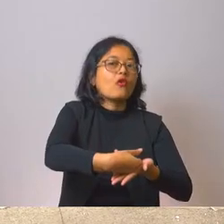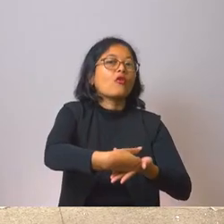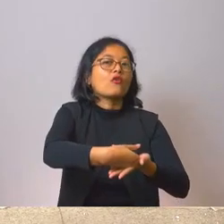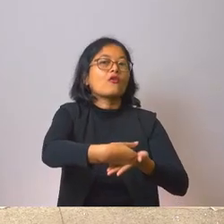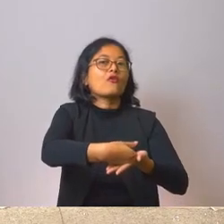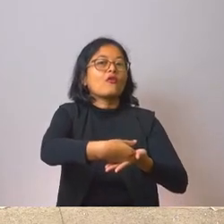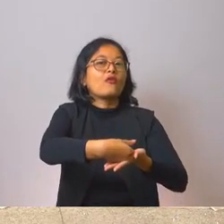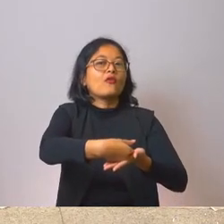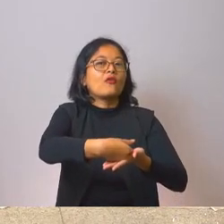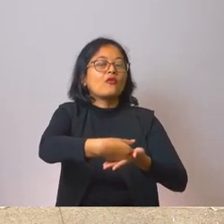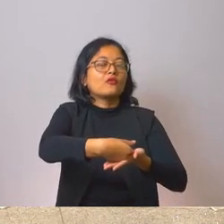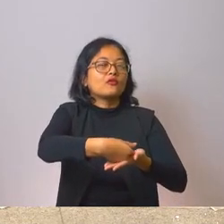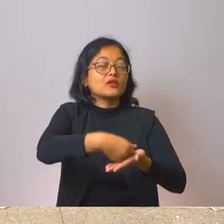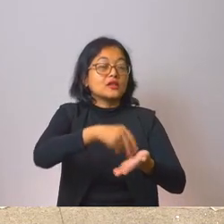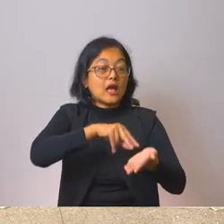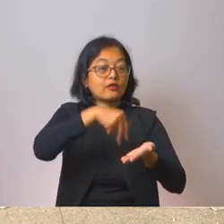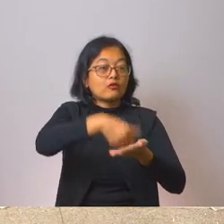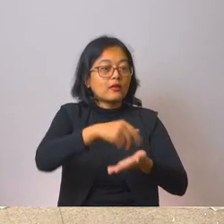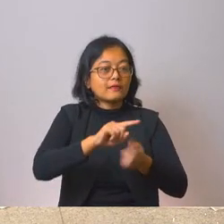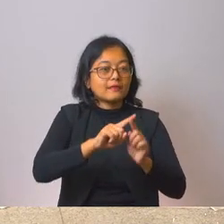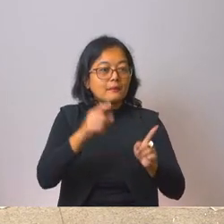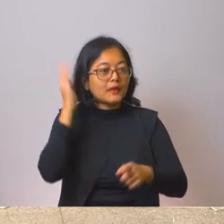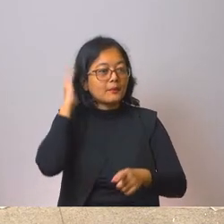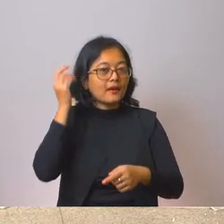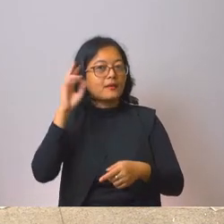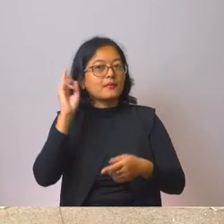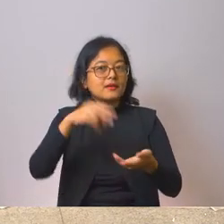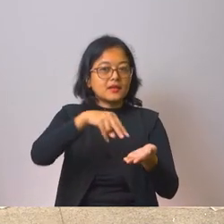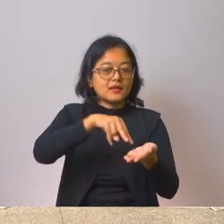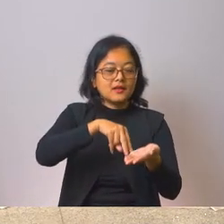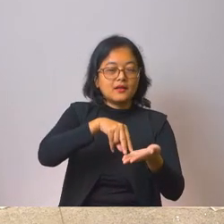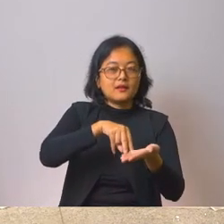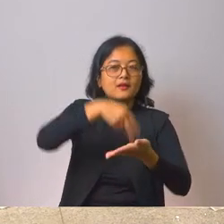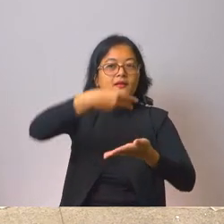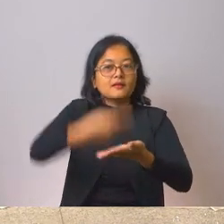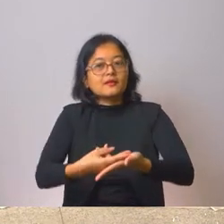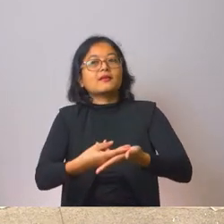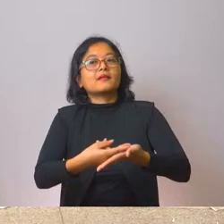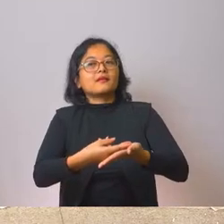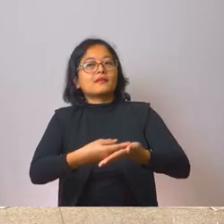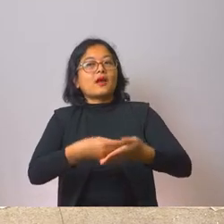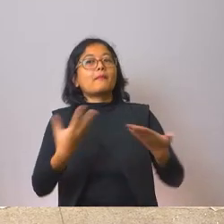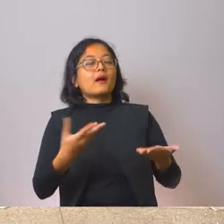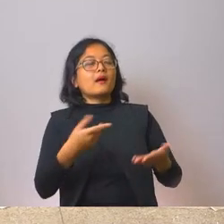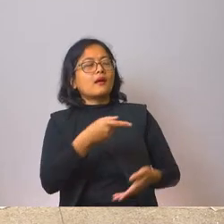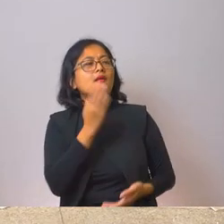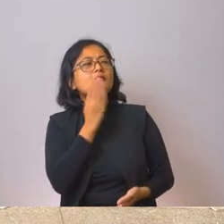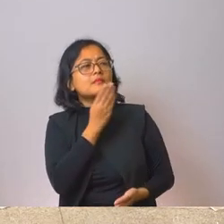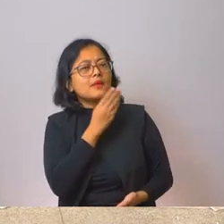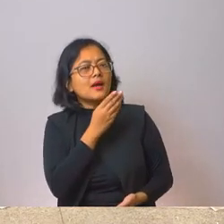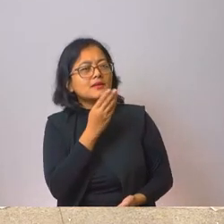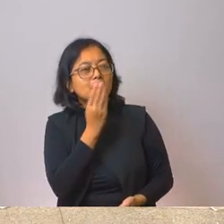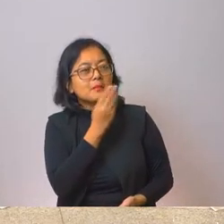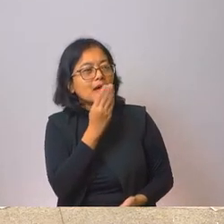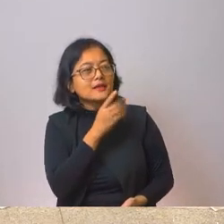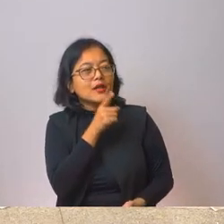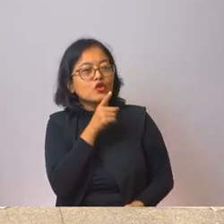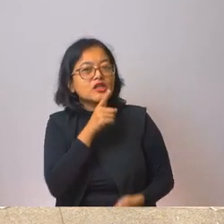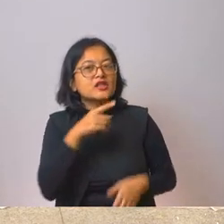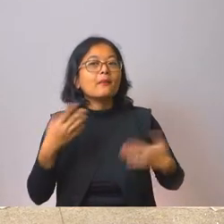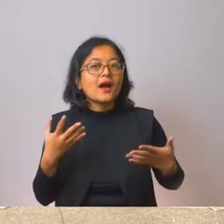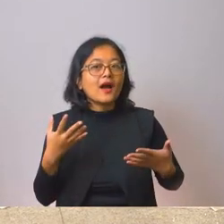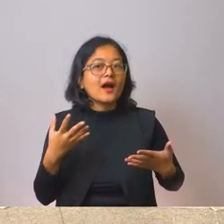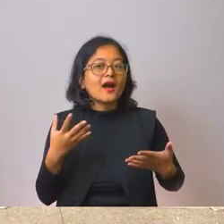ke belakang gitu, kejedak. Apa ya dek, itu kan bahasa Indonesia dek. Kejedak itu bahasa Indonesianya kejebebek.